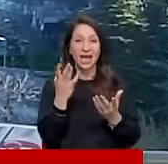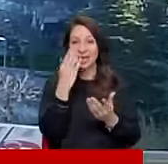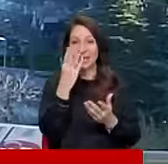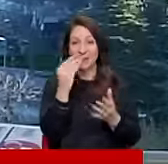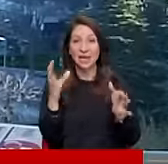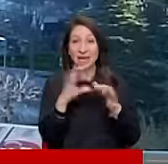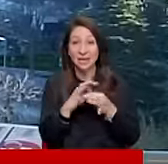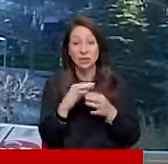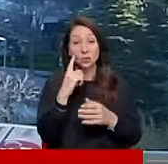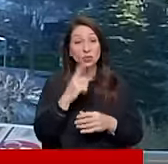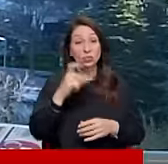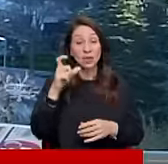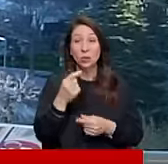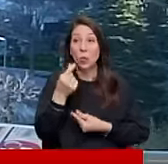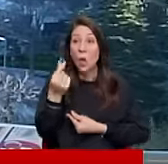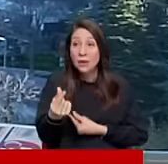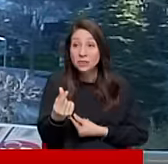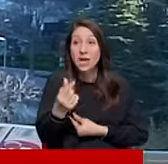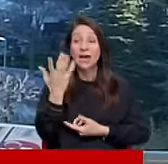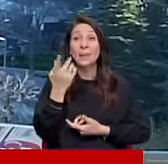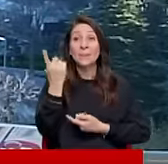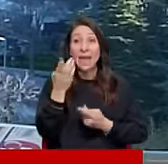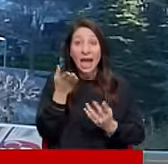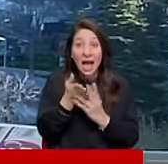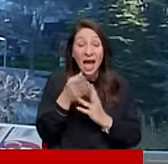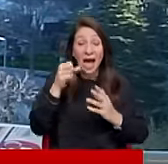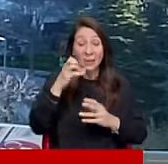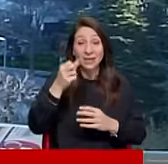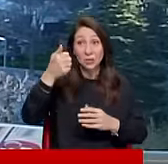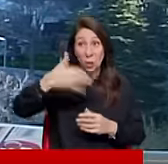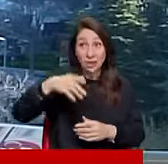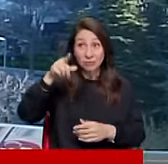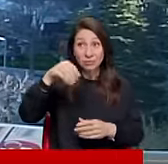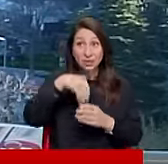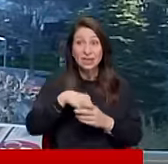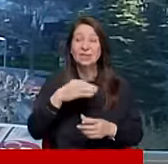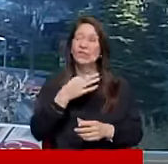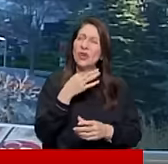ile ilgili Cumhurbaşkanı uyarmış. Hatta birileri devreye girmiş, AK Partili kurmaylar.